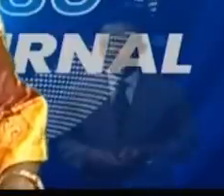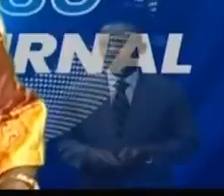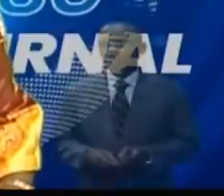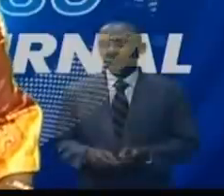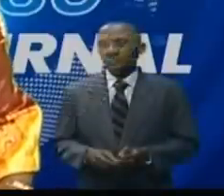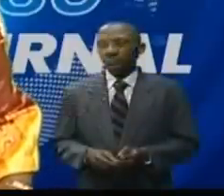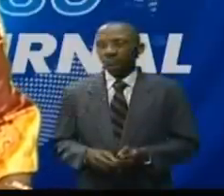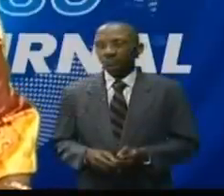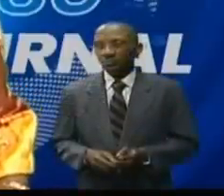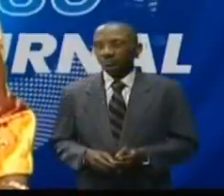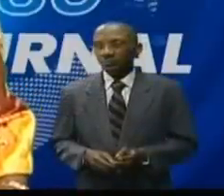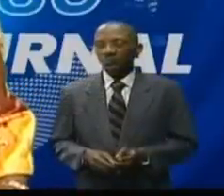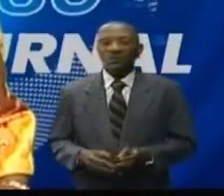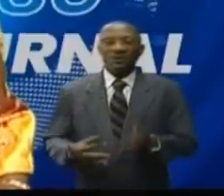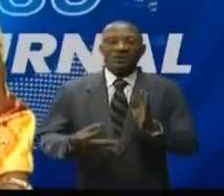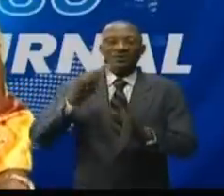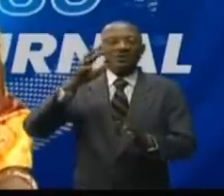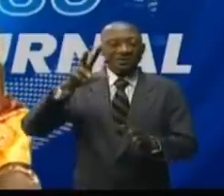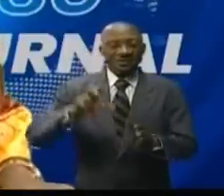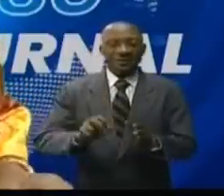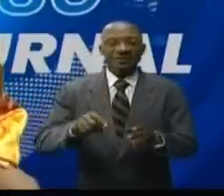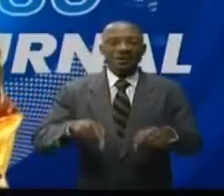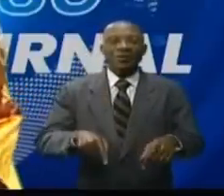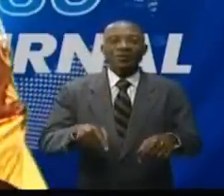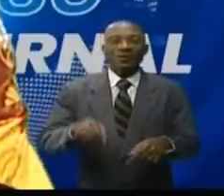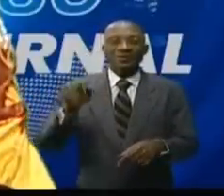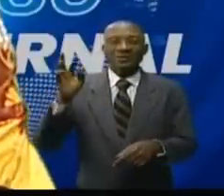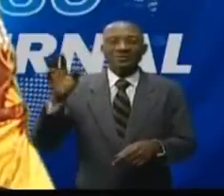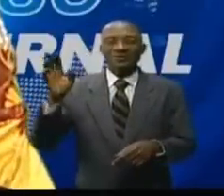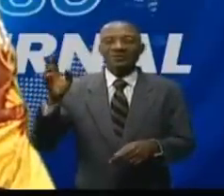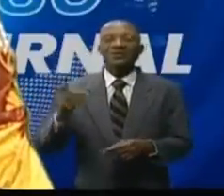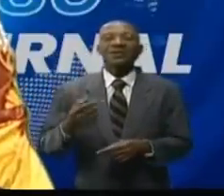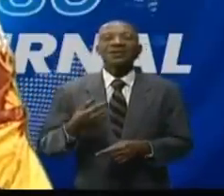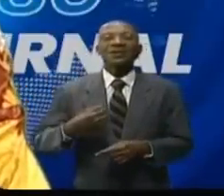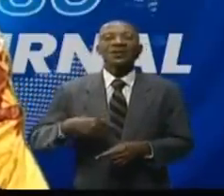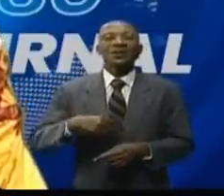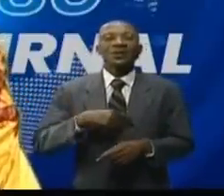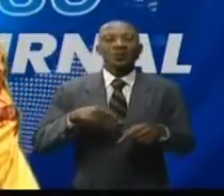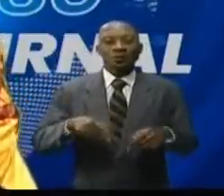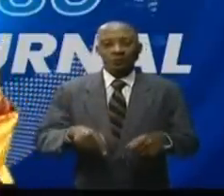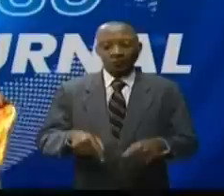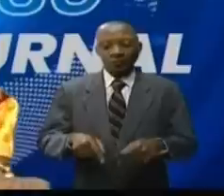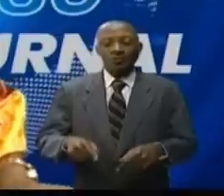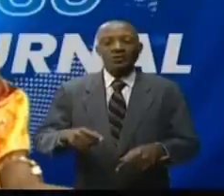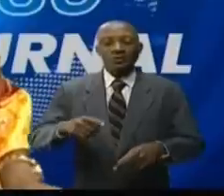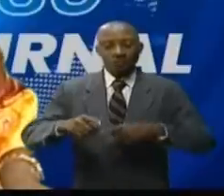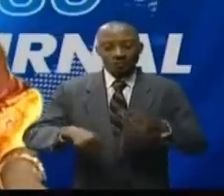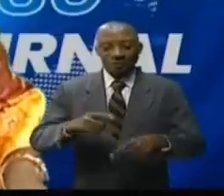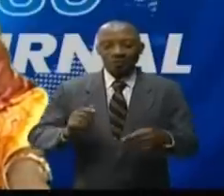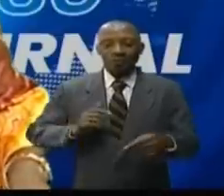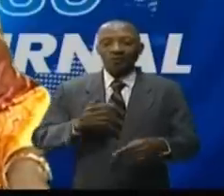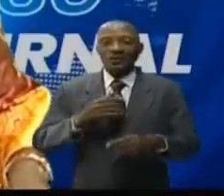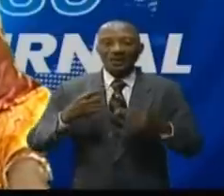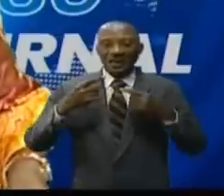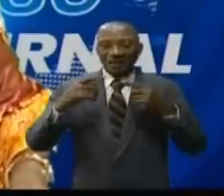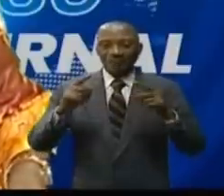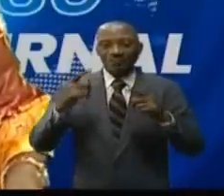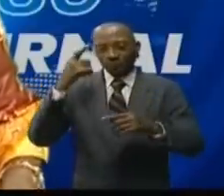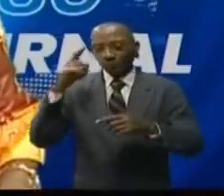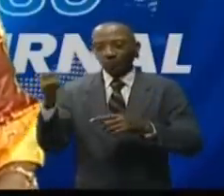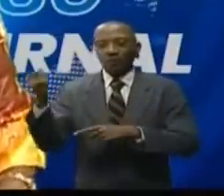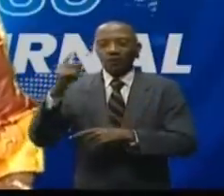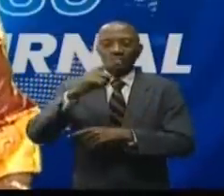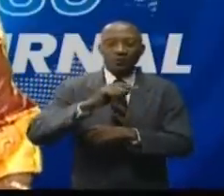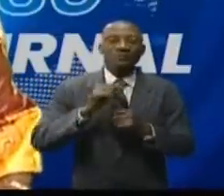Il est 13h30 à Kinshasa, nous sommes lundi 21 novembre. Bienvenue dans ce rendez-vous de la mi-journée. À la une de l'actualité, la visite